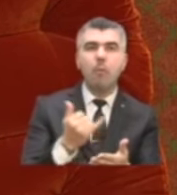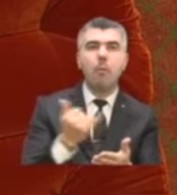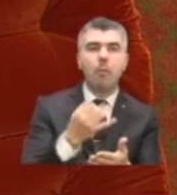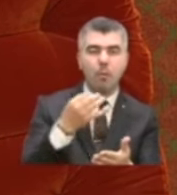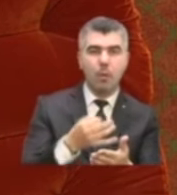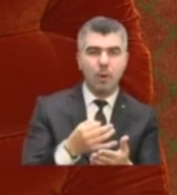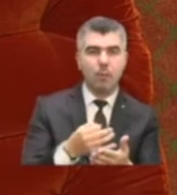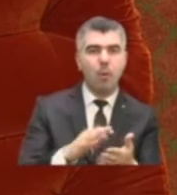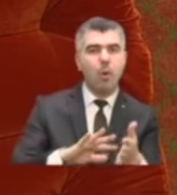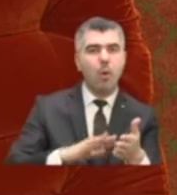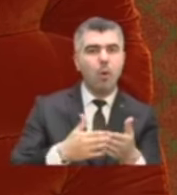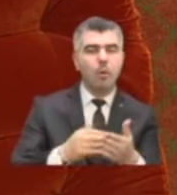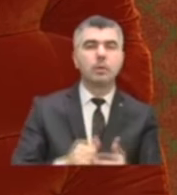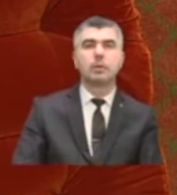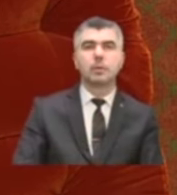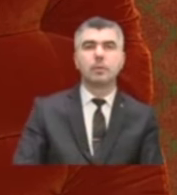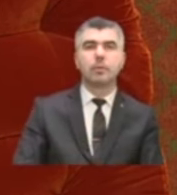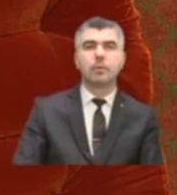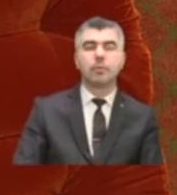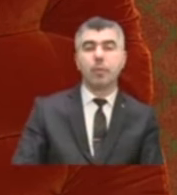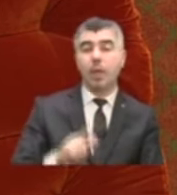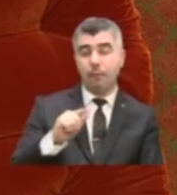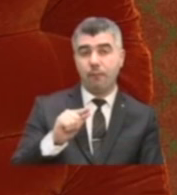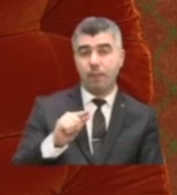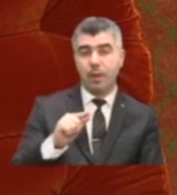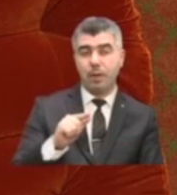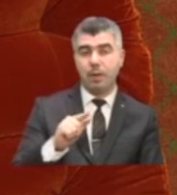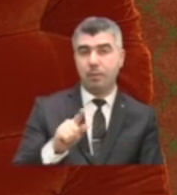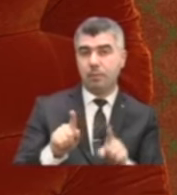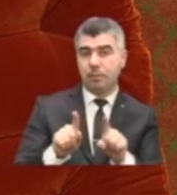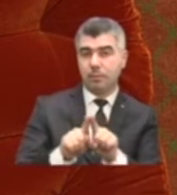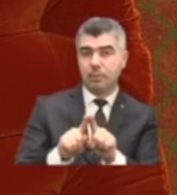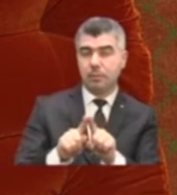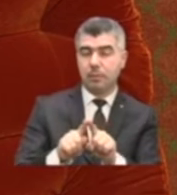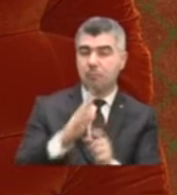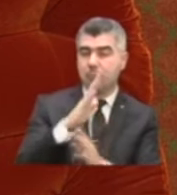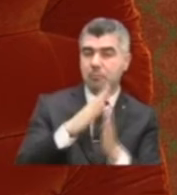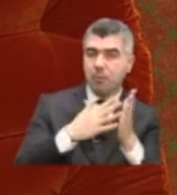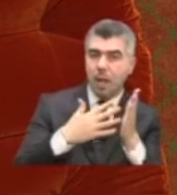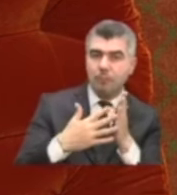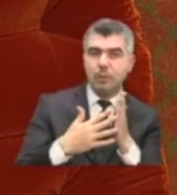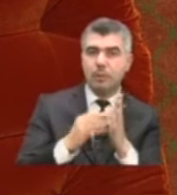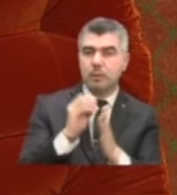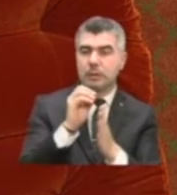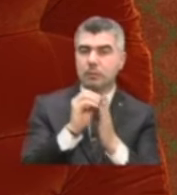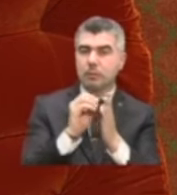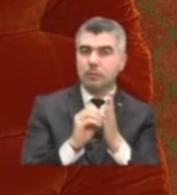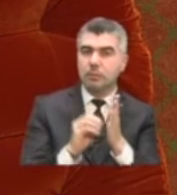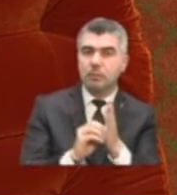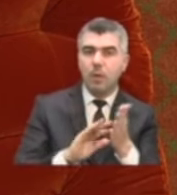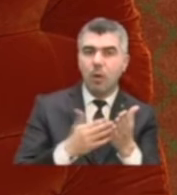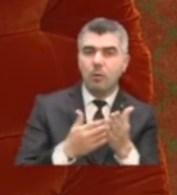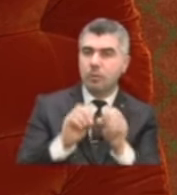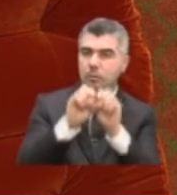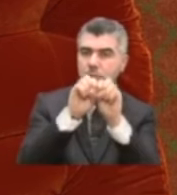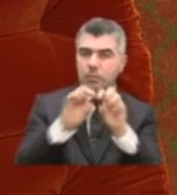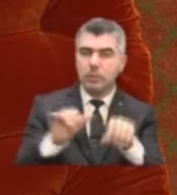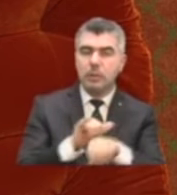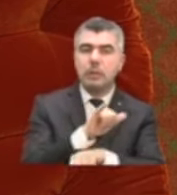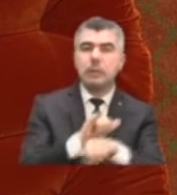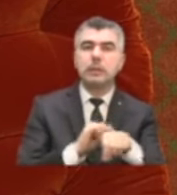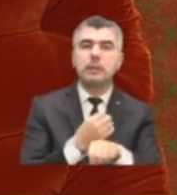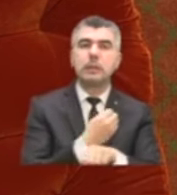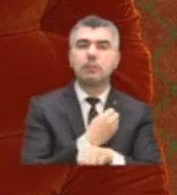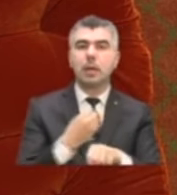عبر السجل الاجتماعي الموحد. وطبعا كانت هذا الشيء عزز مجموعة من البرامج المهمة، خاصة تعميم التغذية الصحية. باش نرجعوا